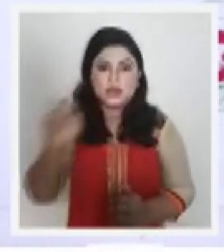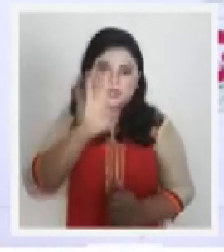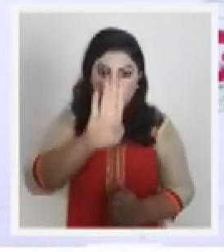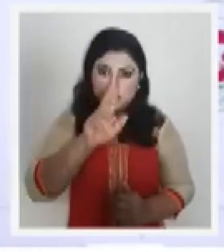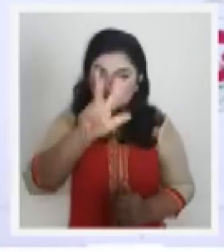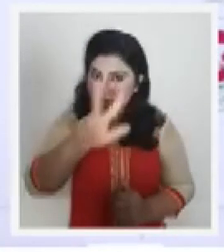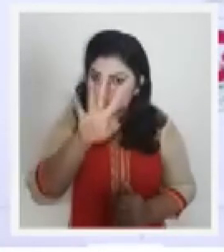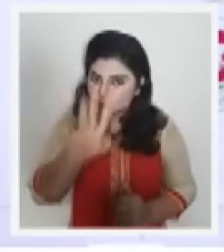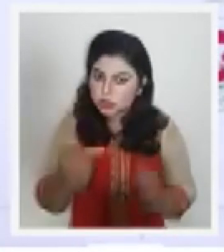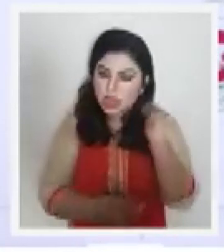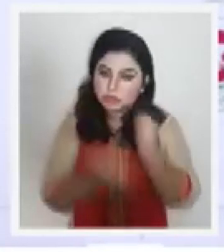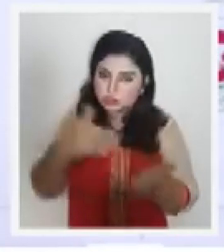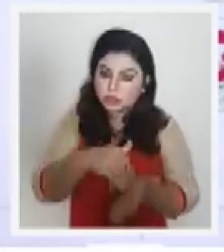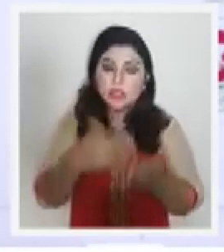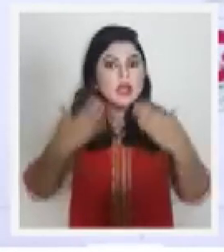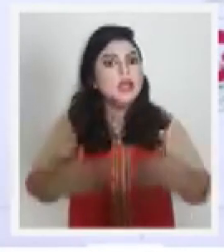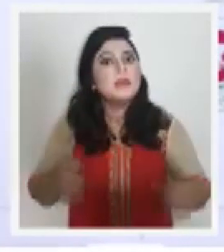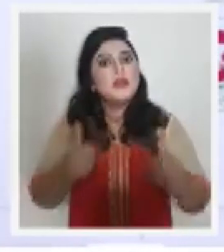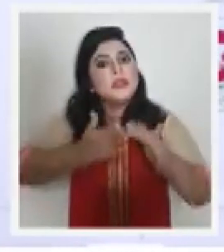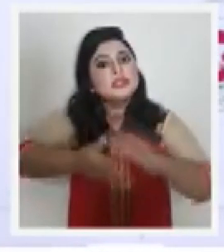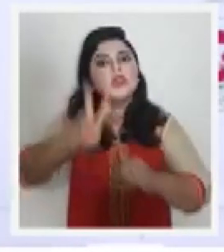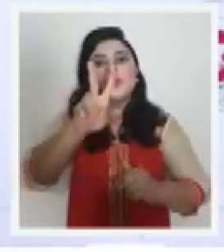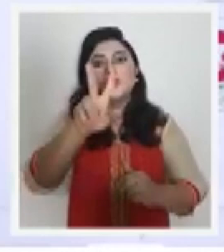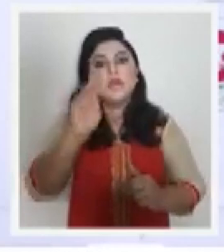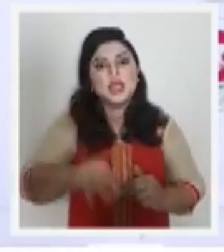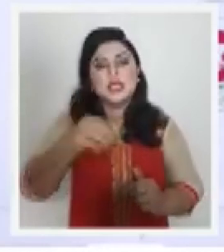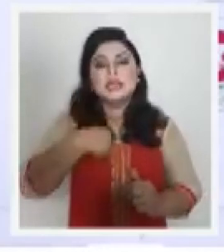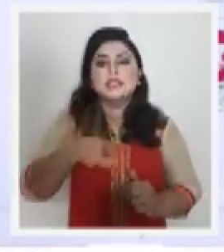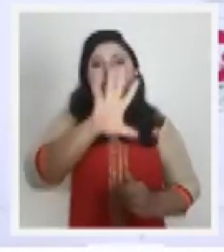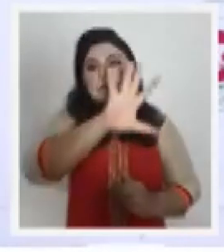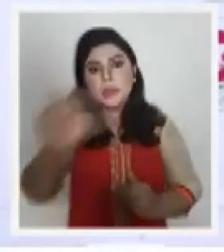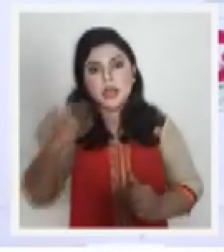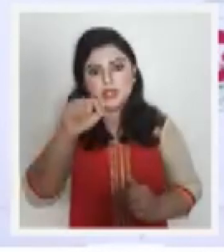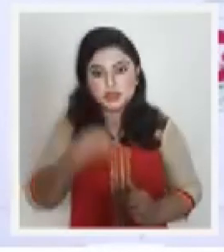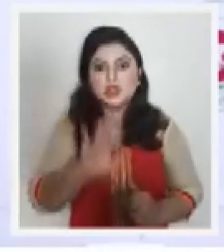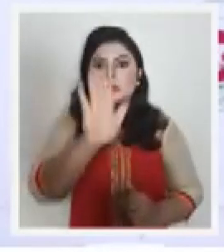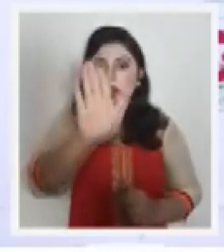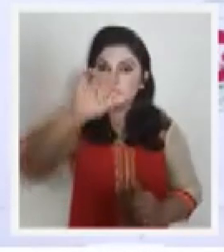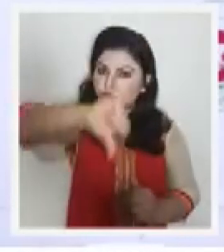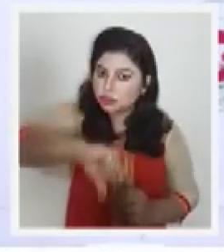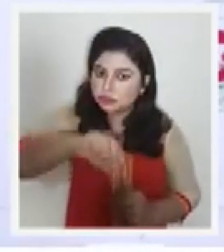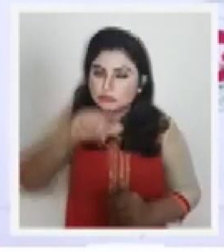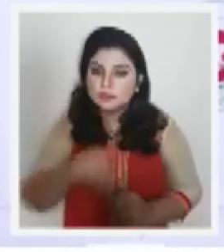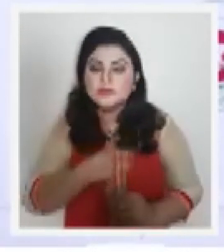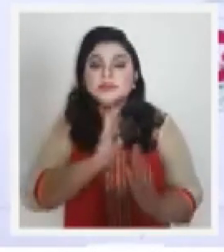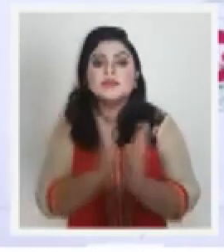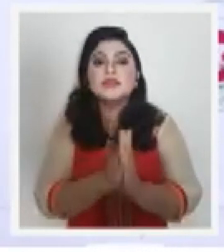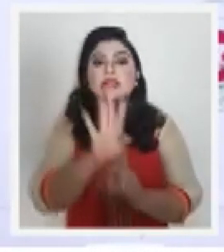19,260 জন। কোয়ারেন্টাইনে 24 ঘন্টায় যুক্ত হয়েছেন 2,884 জন। 24 ঘন্টায় কোয়ারেন্টাইন থেকে ছাড়া